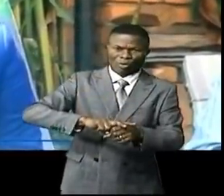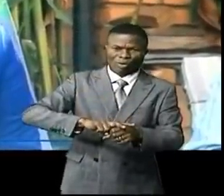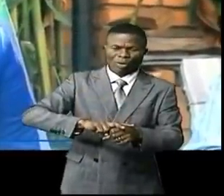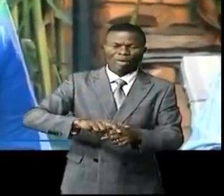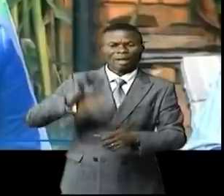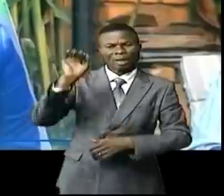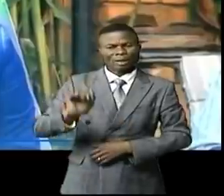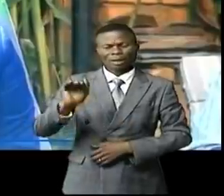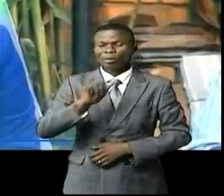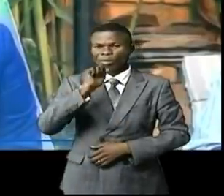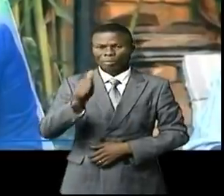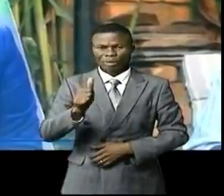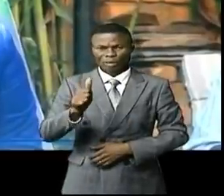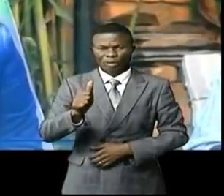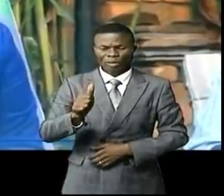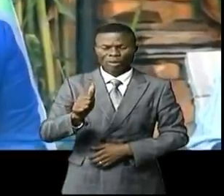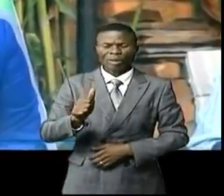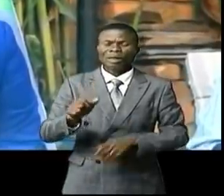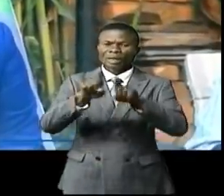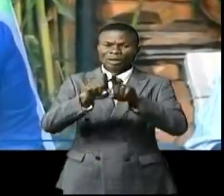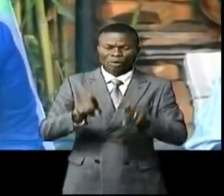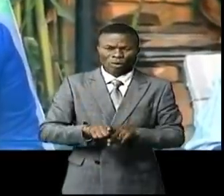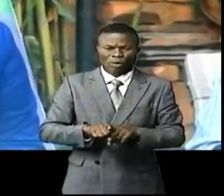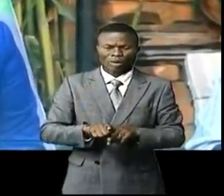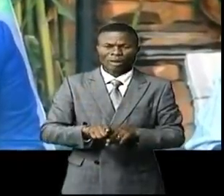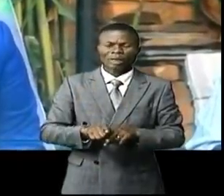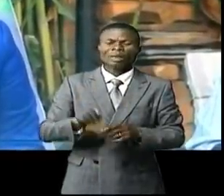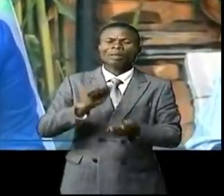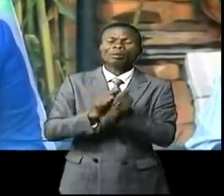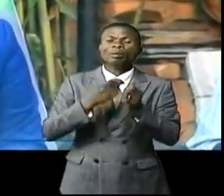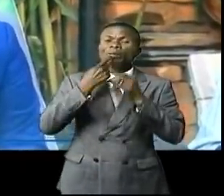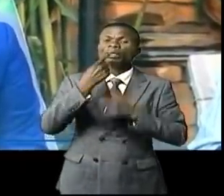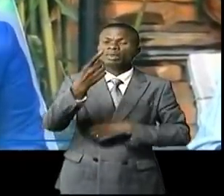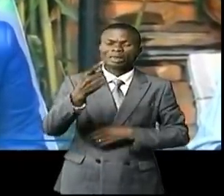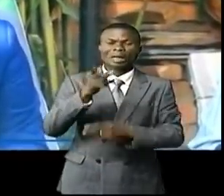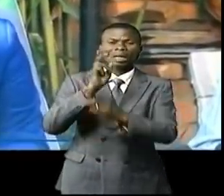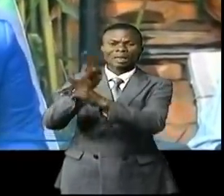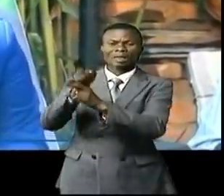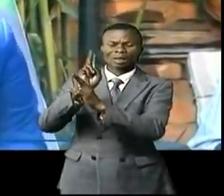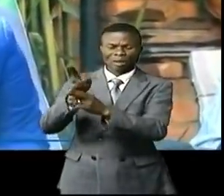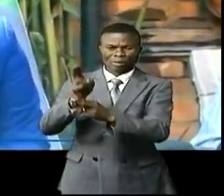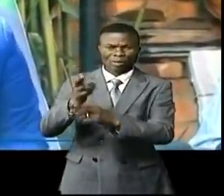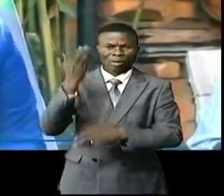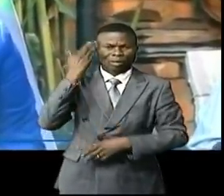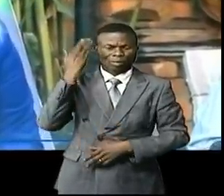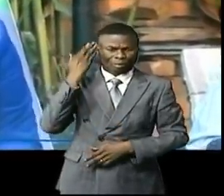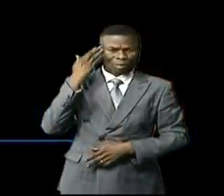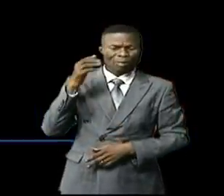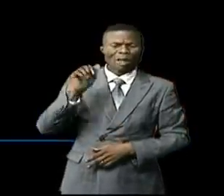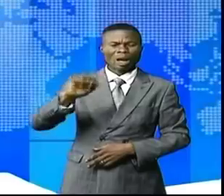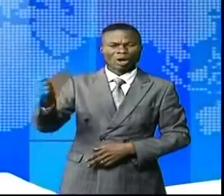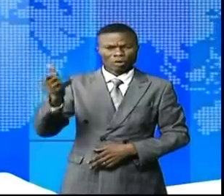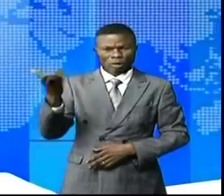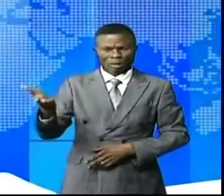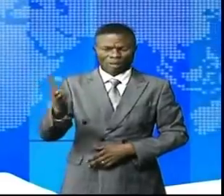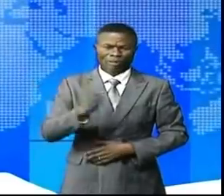pygmées, des peuples batois, comme déclaré dans les rapports de M. Robert Flumerfeld.